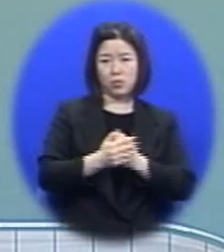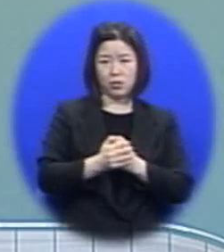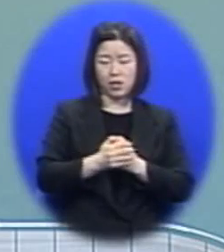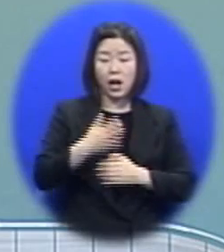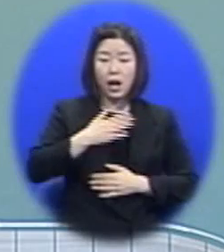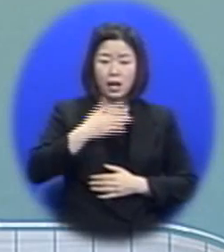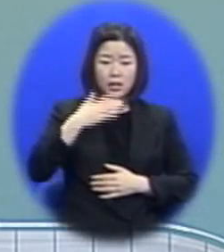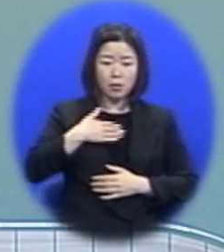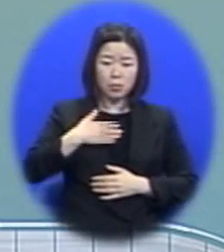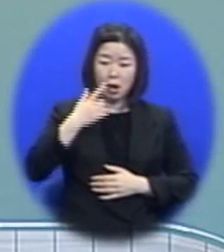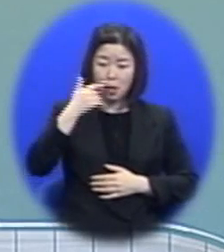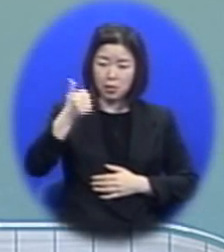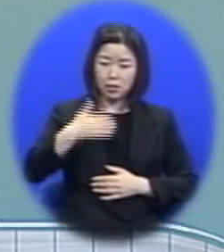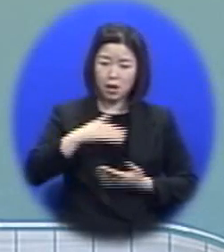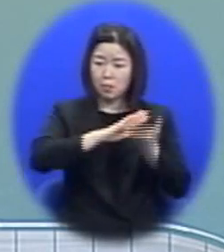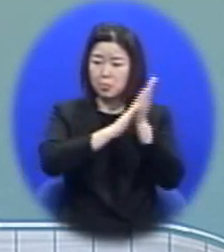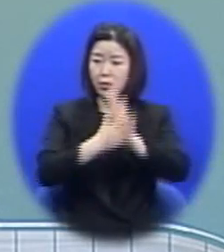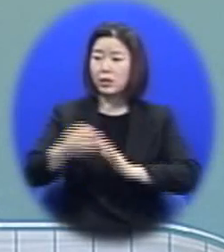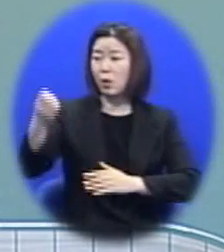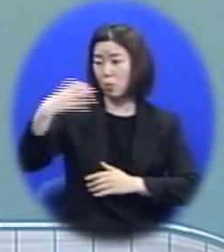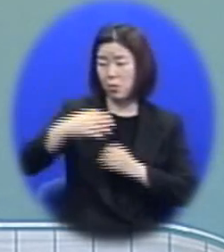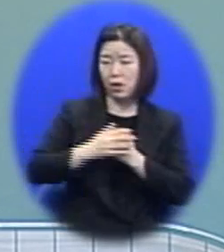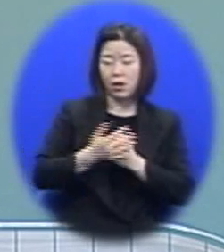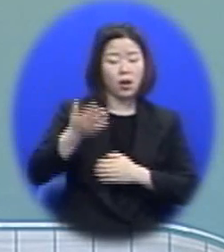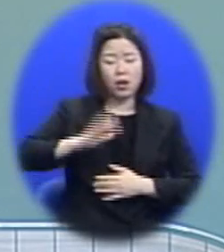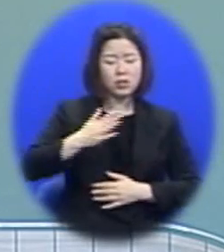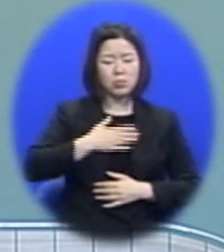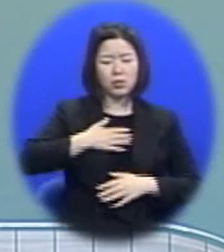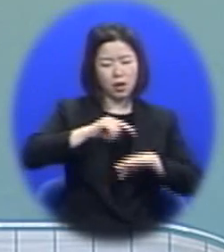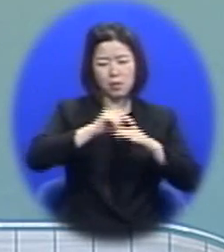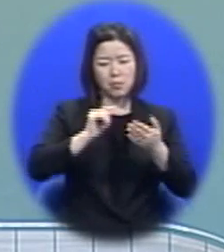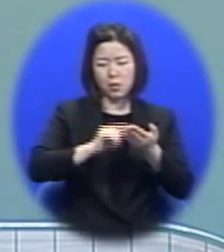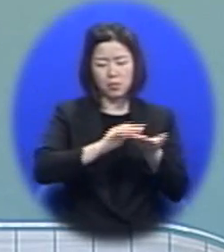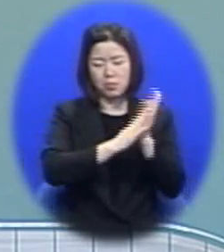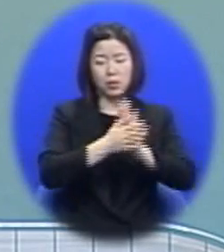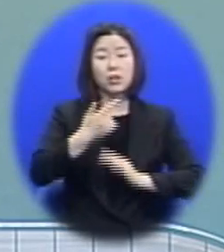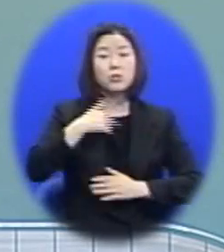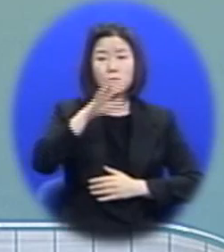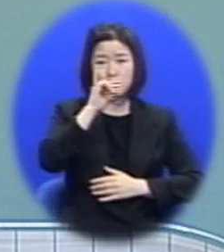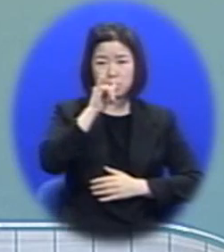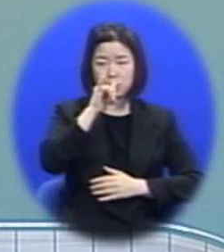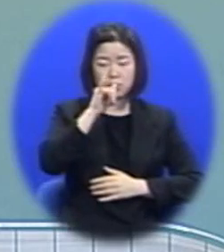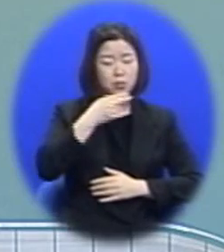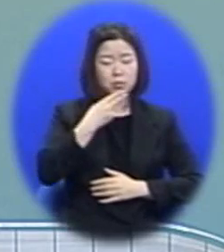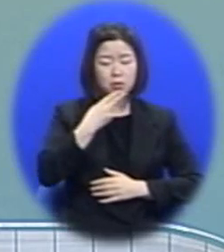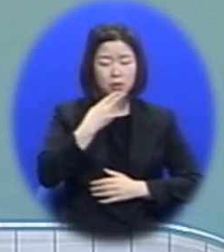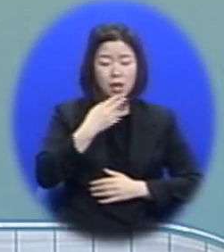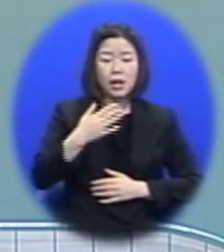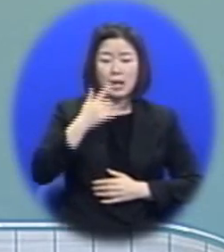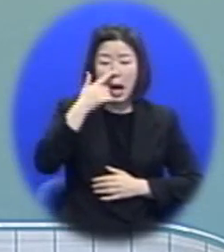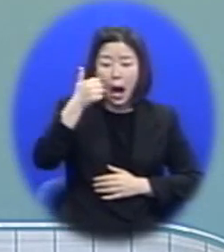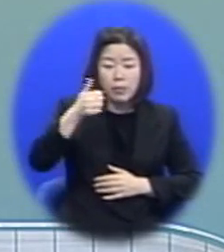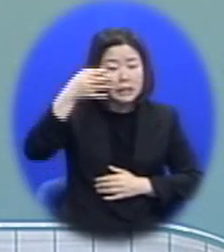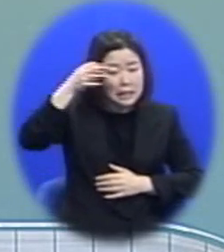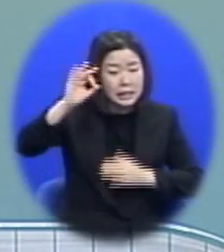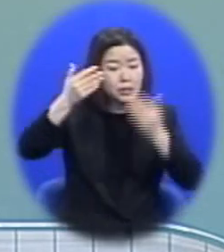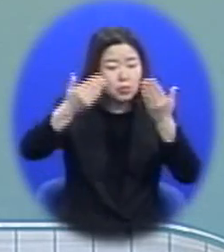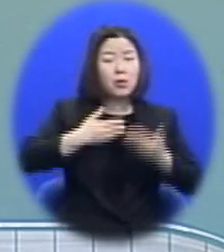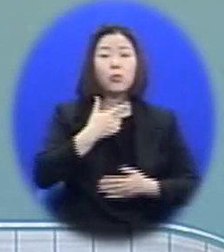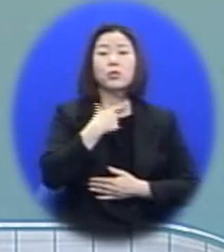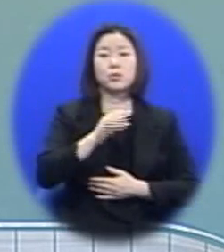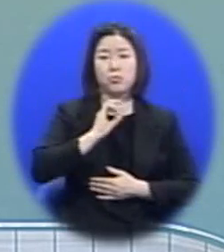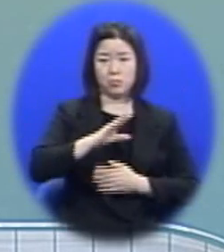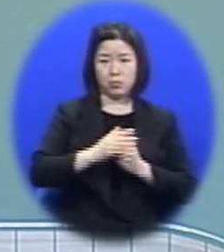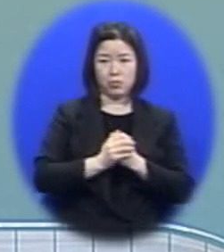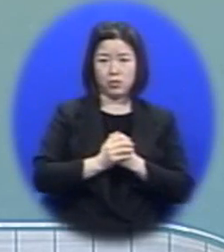변한 적이 없다 그냥 예전처럼 아버지의 인정을 받고 싶었을 뿐이다 그런데 나는 어느 순간 아버지께